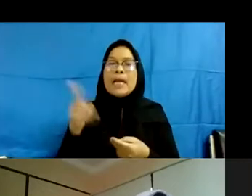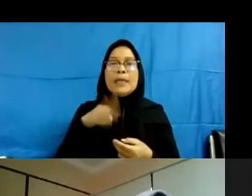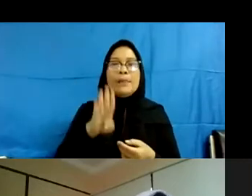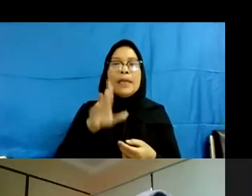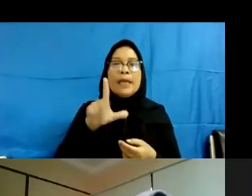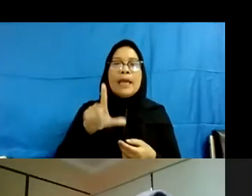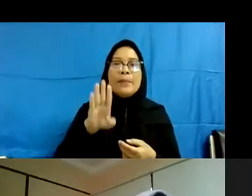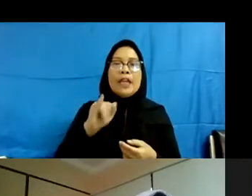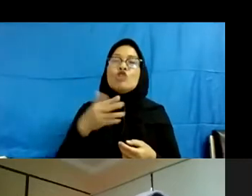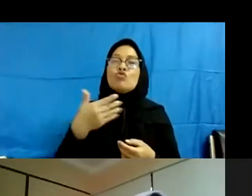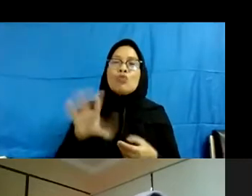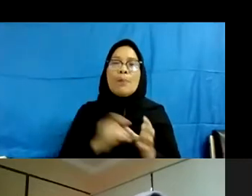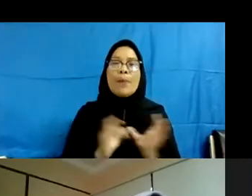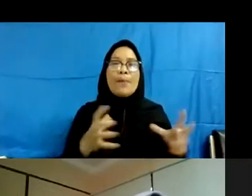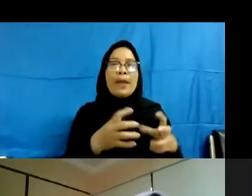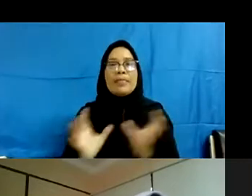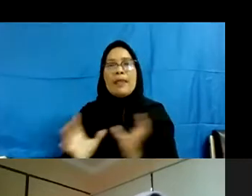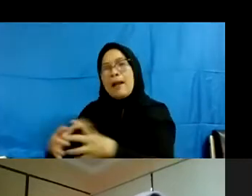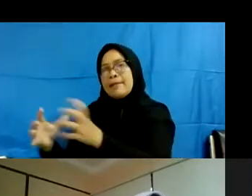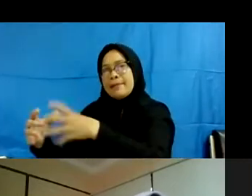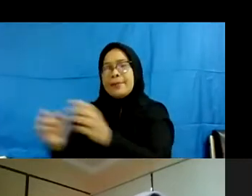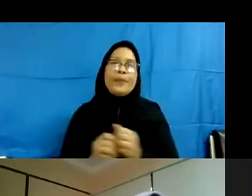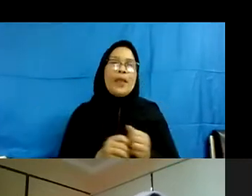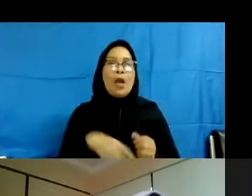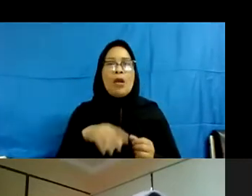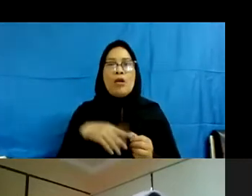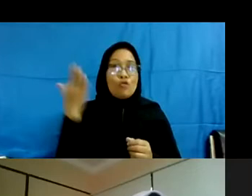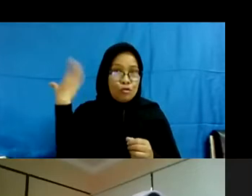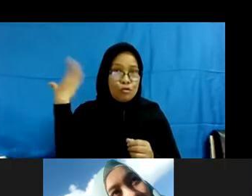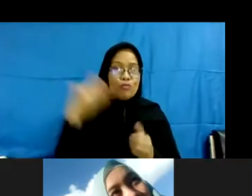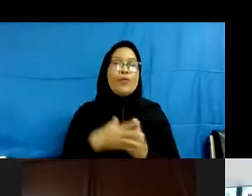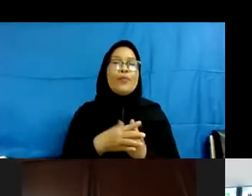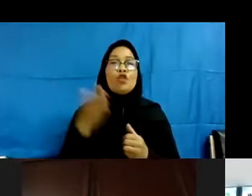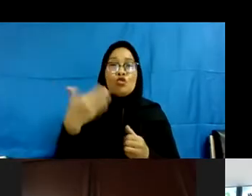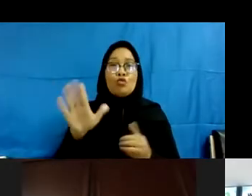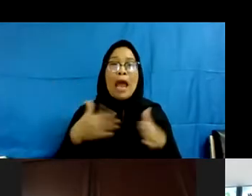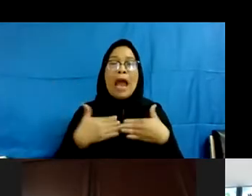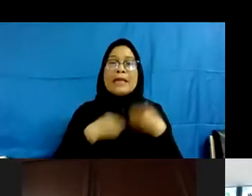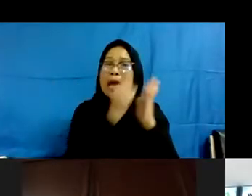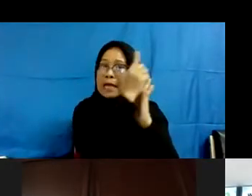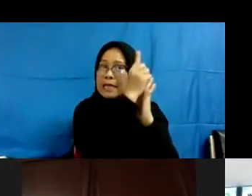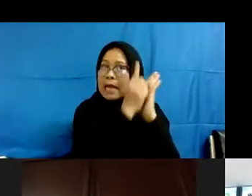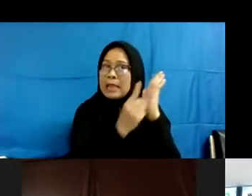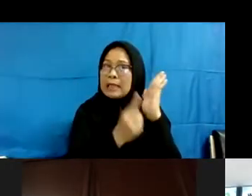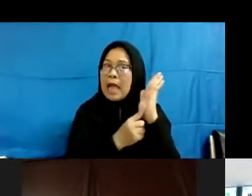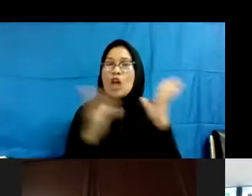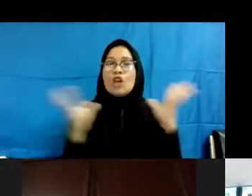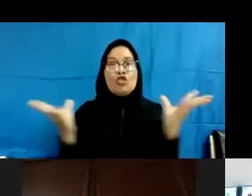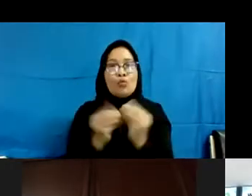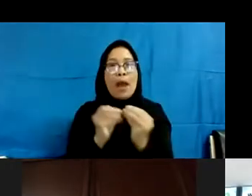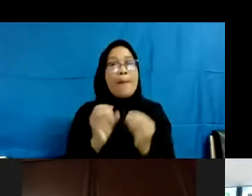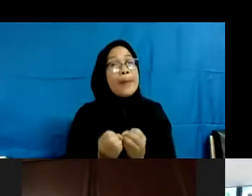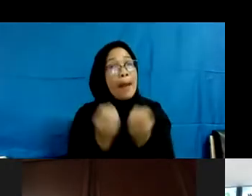pemetaan kebutuhan literasi Braille waktu itu, dan di situ sudah ada datanya juga berapa yang